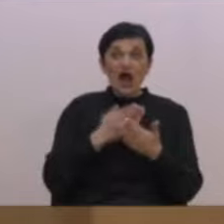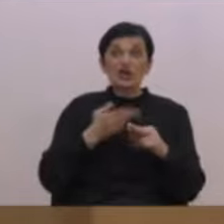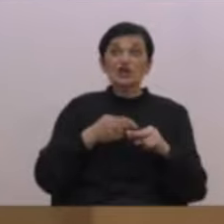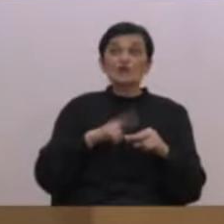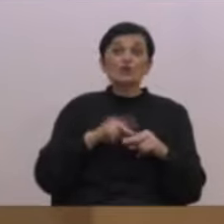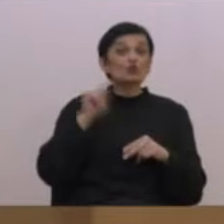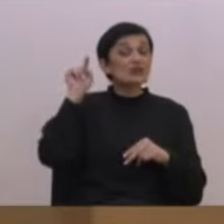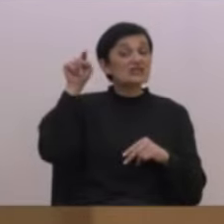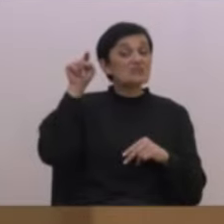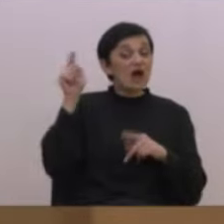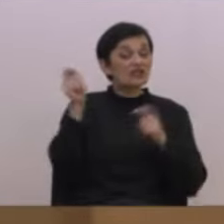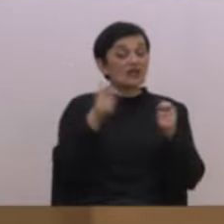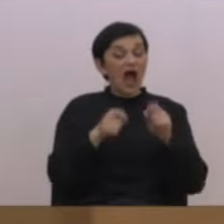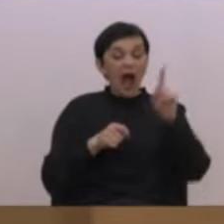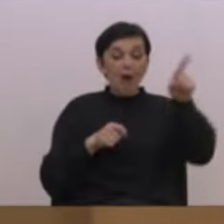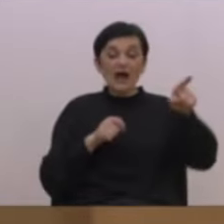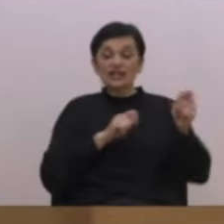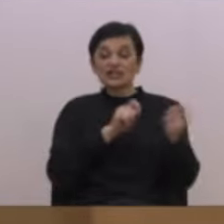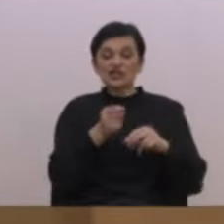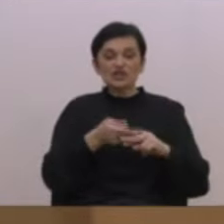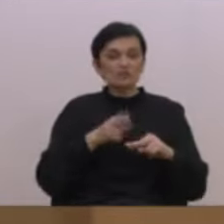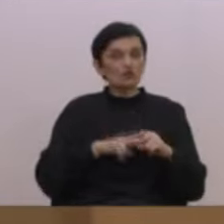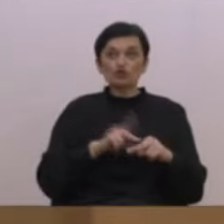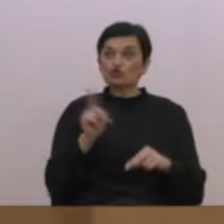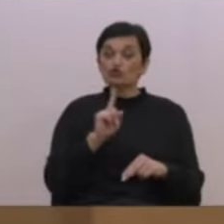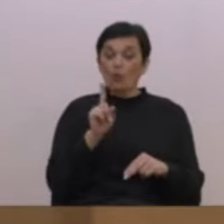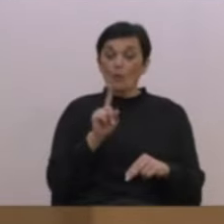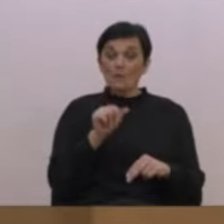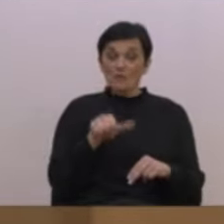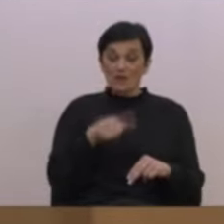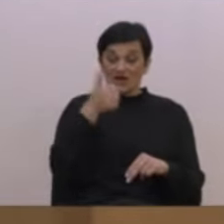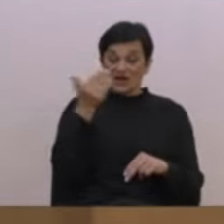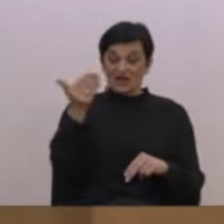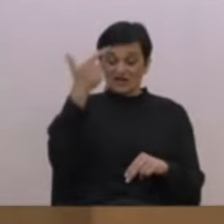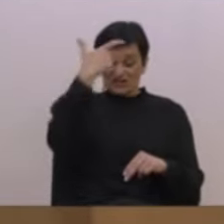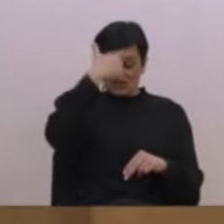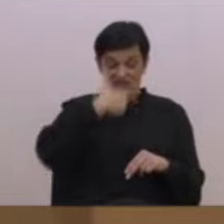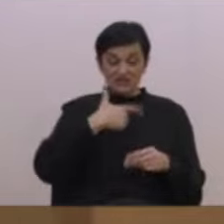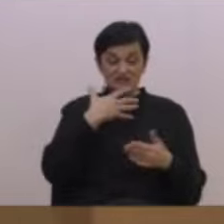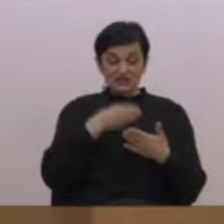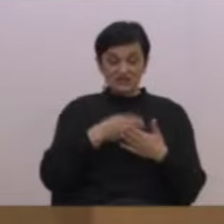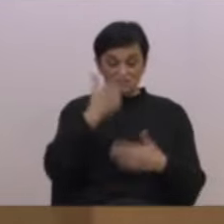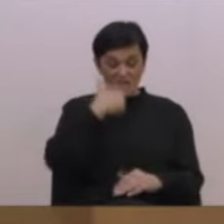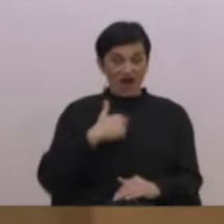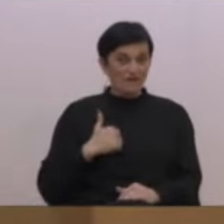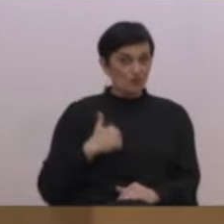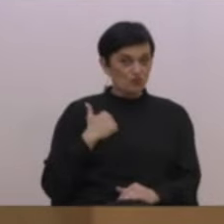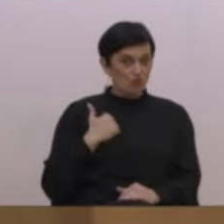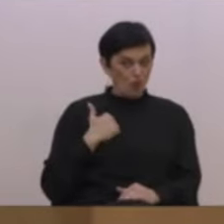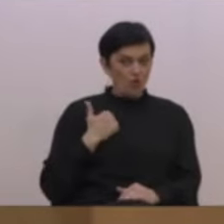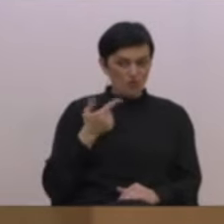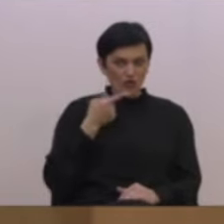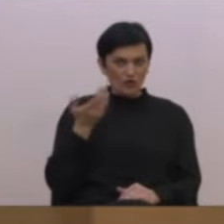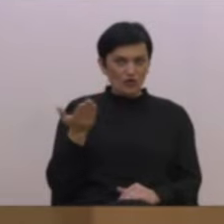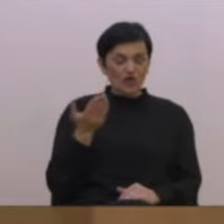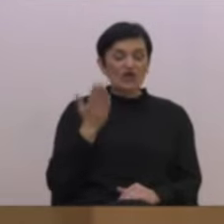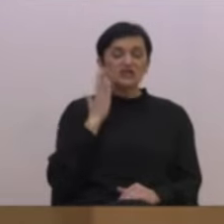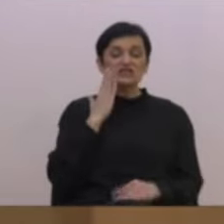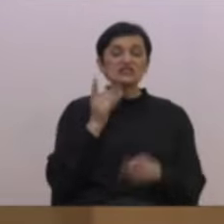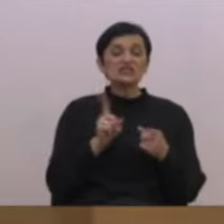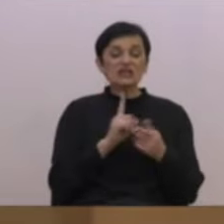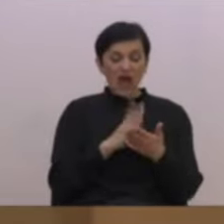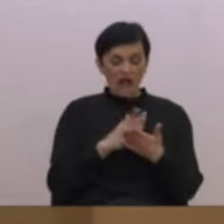ემათმა დაარქვეს, ამან დაარქვა და იმიტომ ჯერ თქვენ თავმოყარეობა იქონიეთ, თქვით რა ხდება